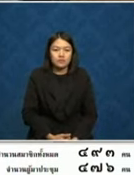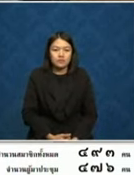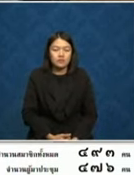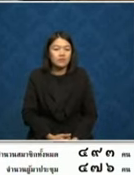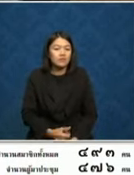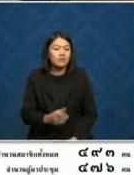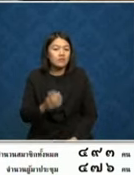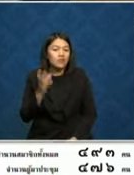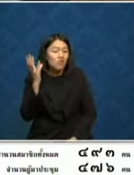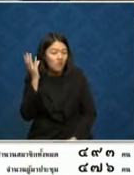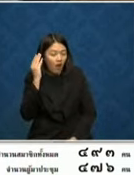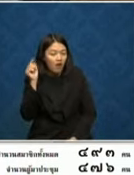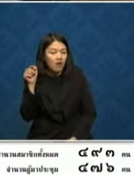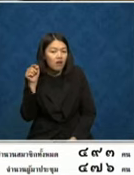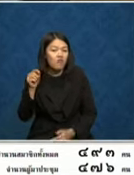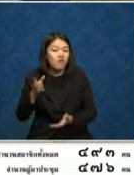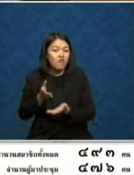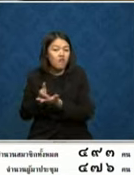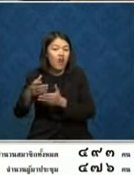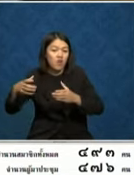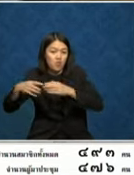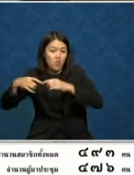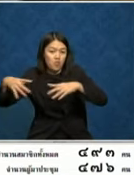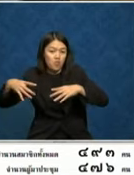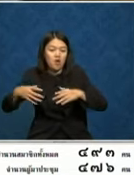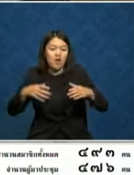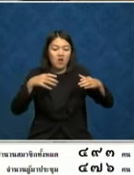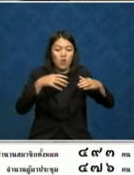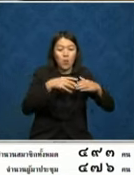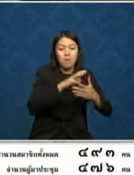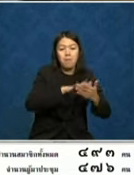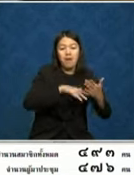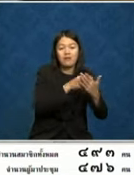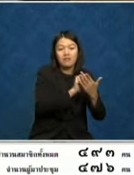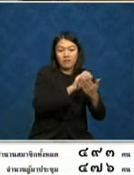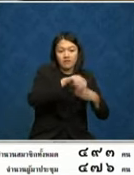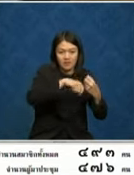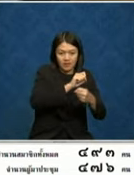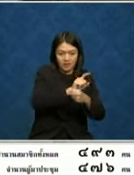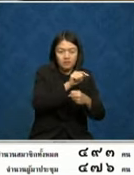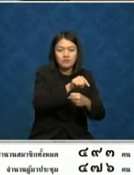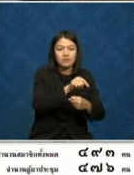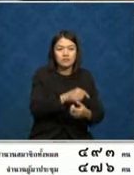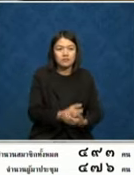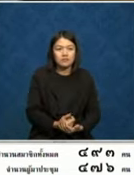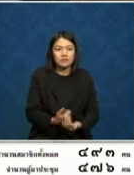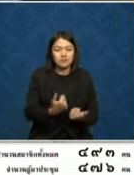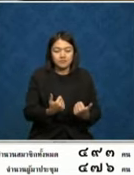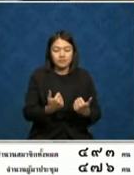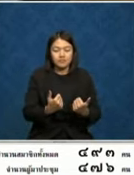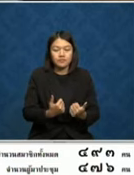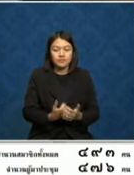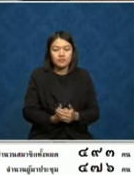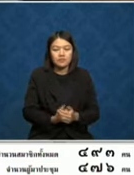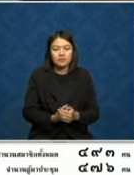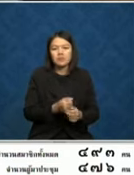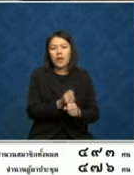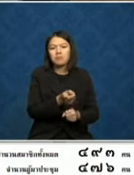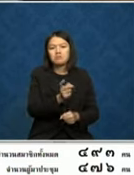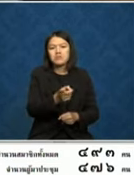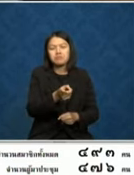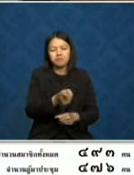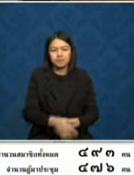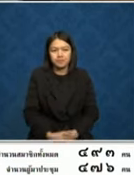ายค้านมากกว่าฟังทีมเสนาธิการที่เรื่องนโยบายเศรษฐกิจนะครับเพราะว่าวันนี้ทำแบบเดิมๆ